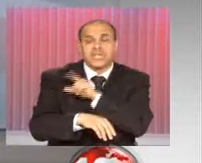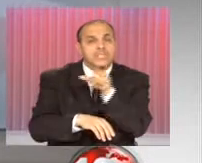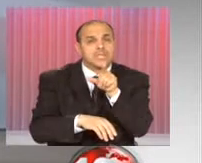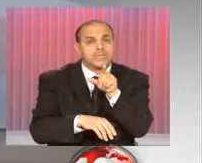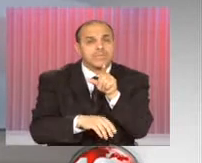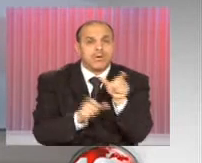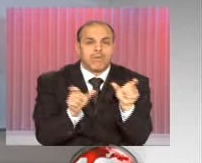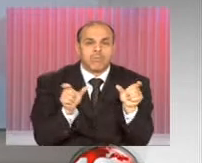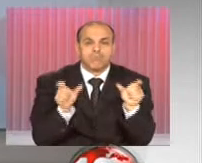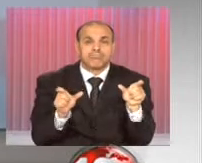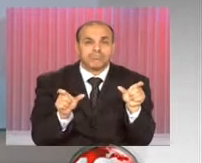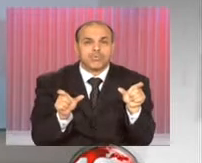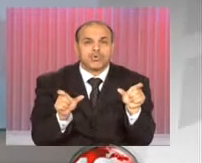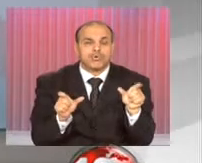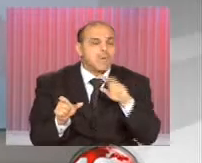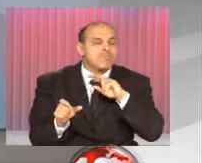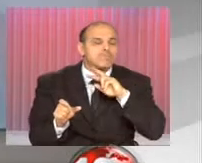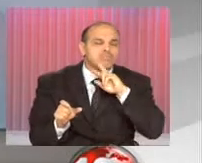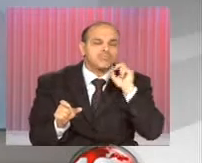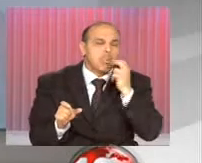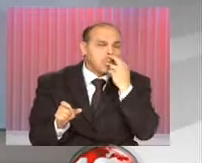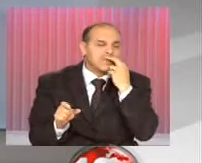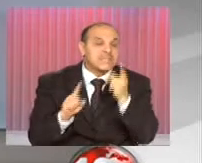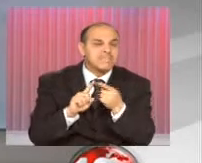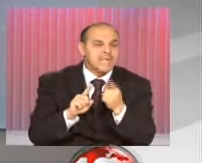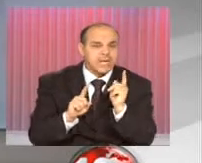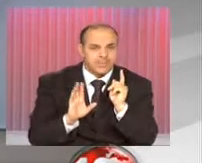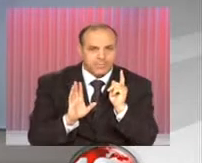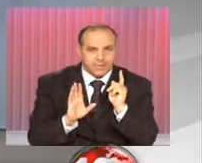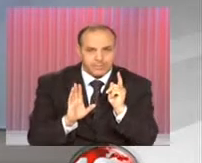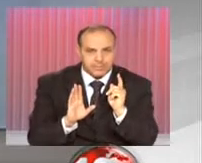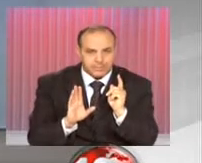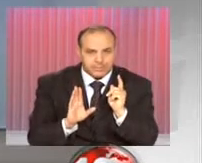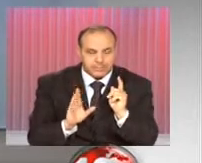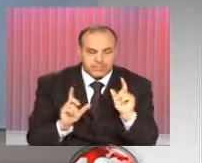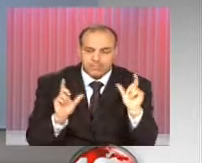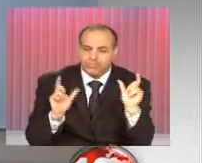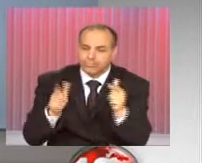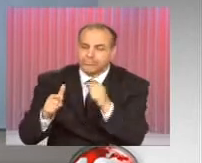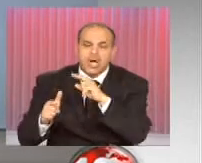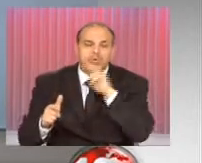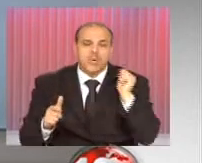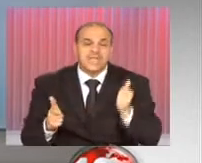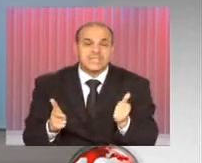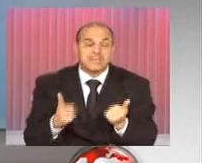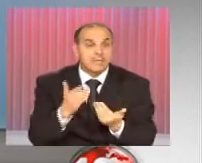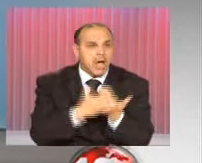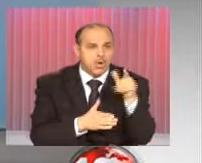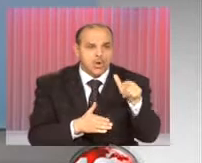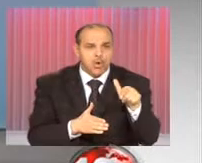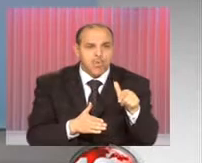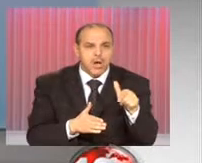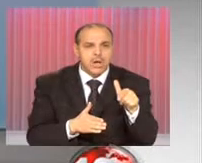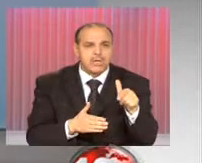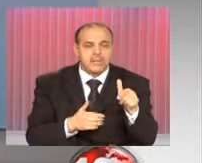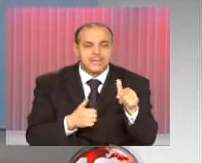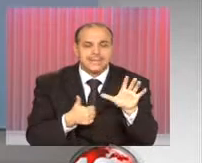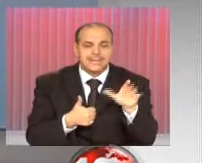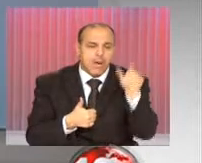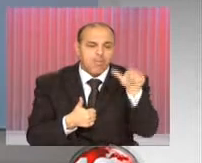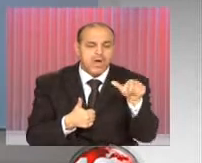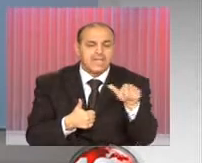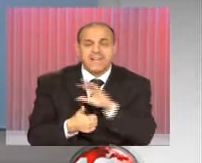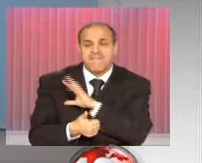تحت حراسة مشددة من الشرطة الإسرائيلية الخاصة. كما اعتقلت القوات الإسرائيلية فجر اليوم